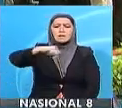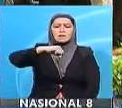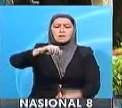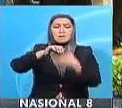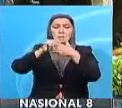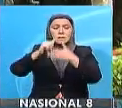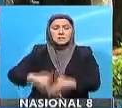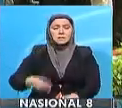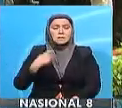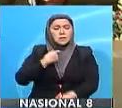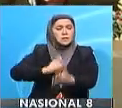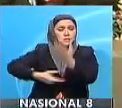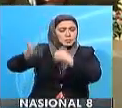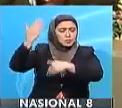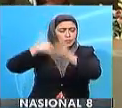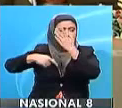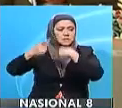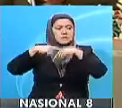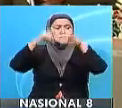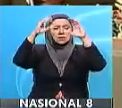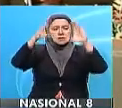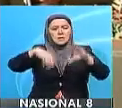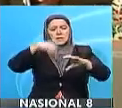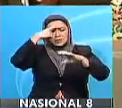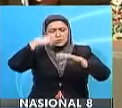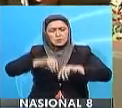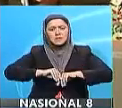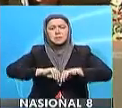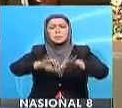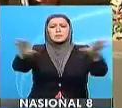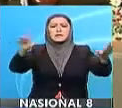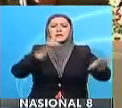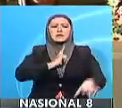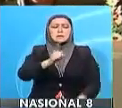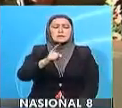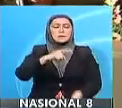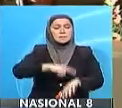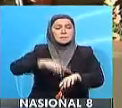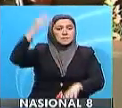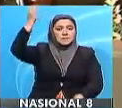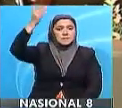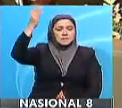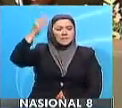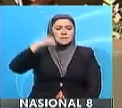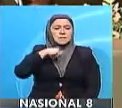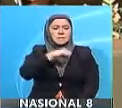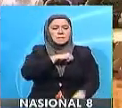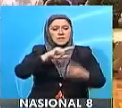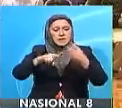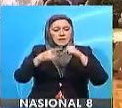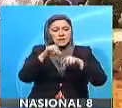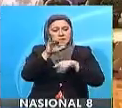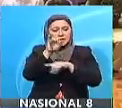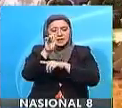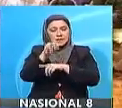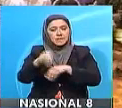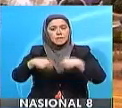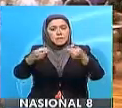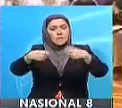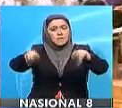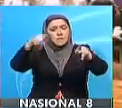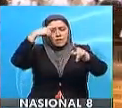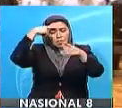agenda Islam di negara kita dalam convonvention ini juga ahli sahabat yadim diberi peluang untuk